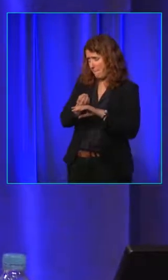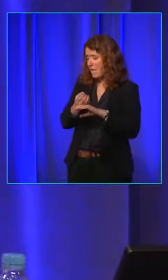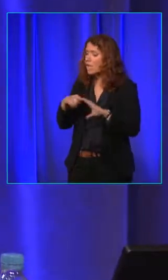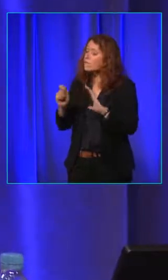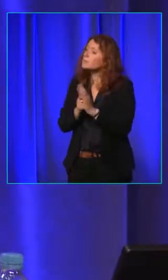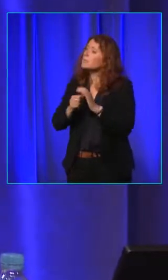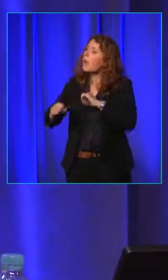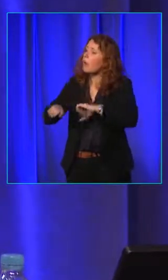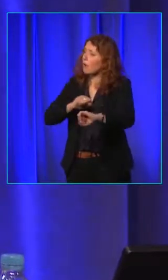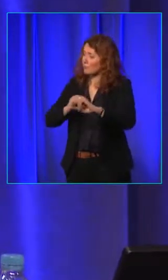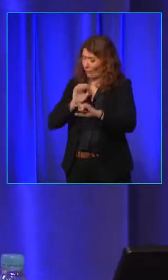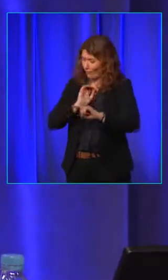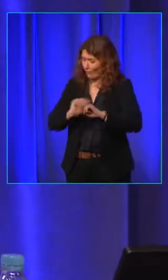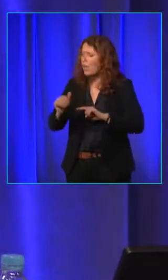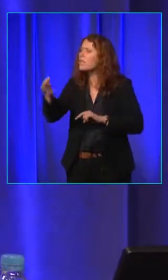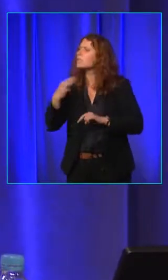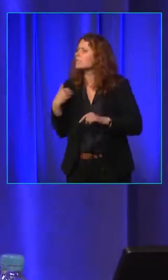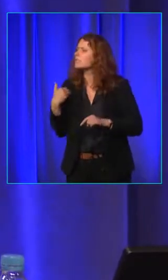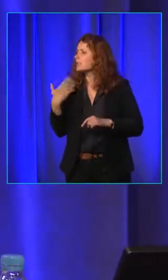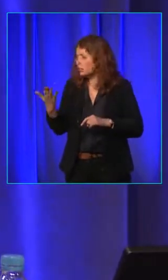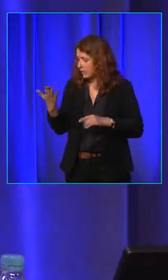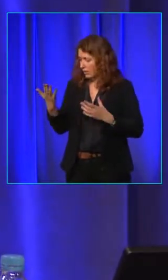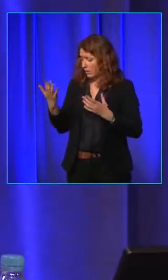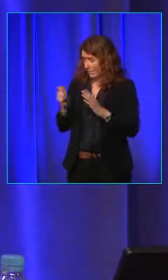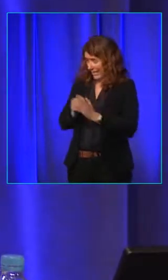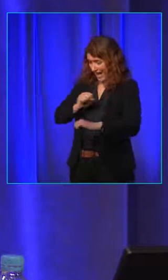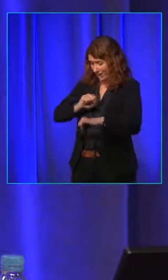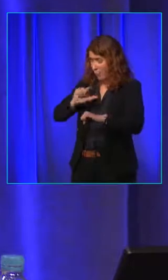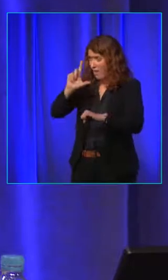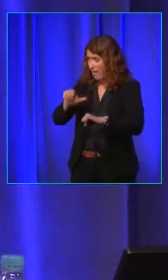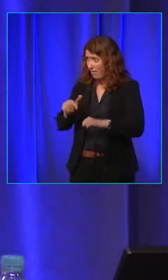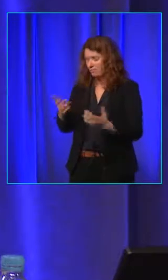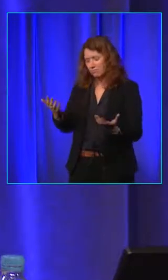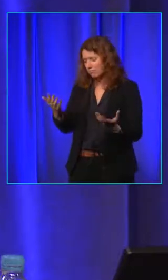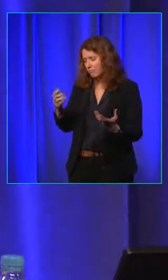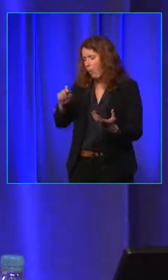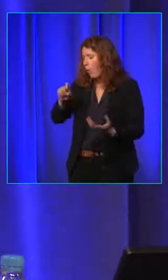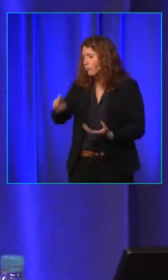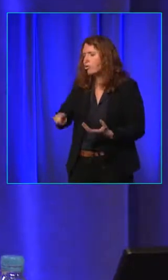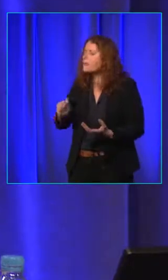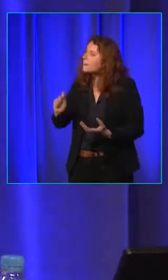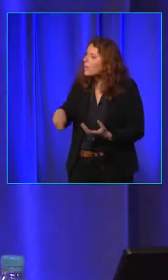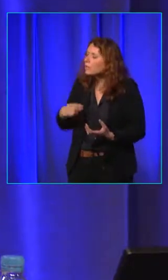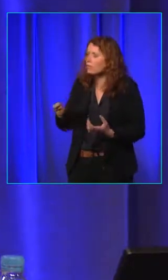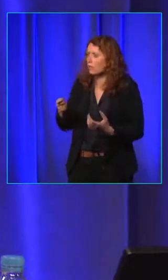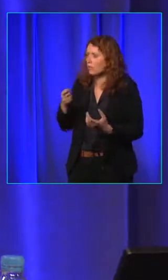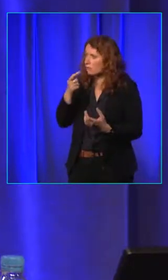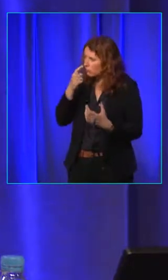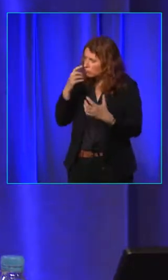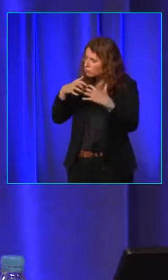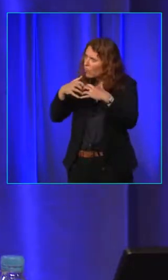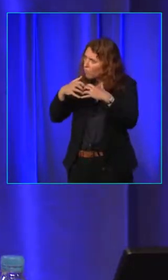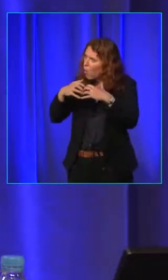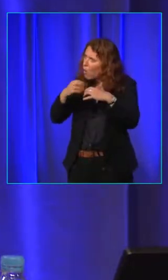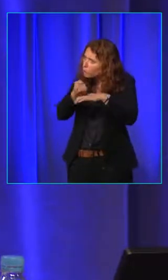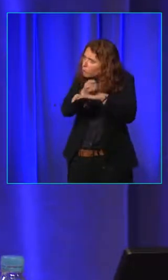la dernière partie de ce que vous m'avez dit, il y a forcément, vous dites c'est stimulé, oui le cerveau est stimulé, mais les zones